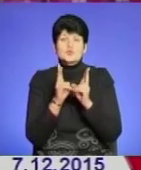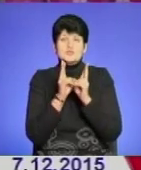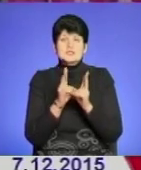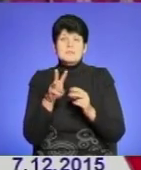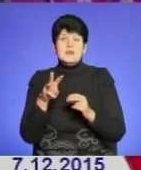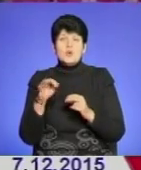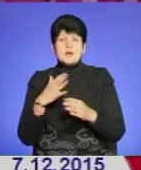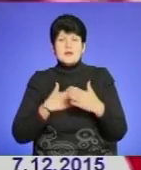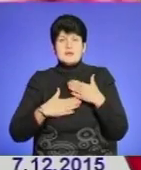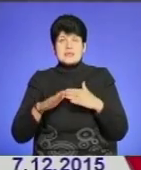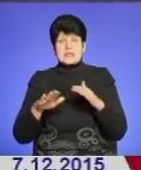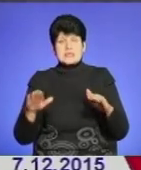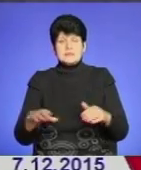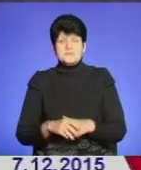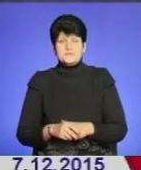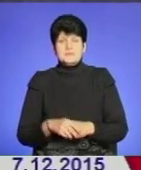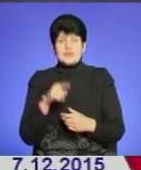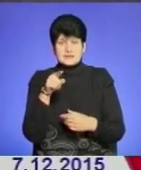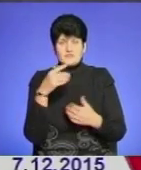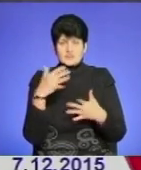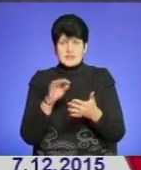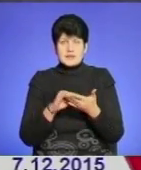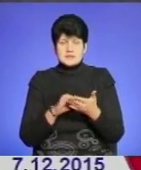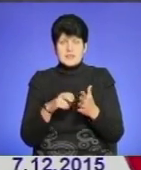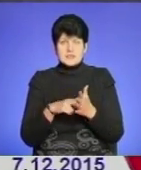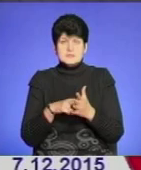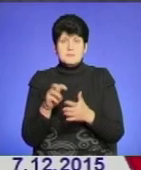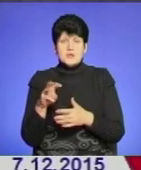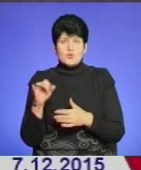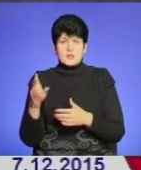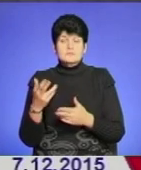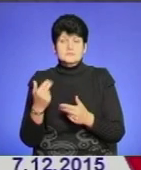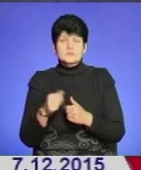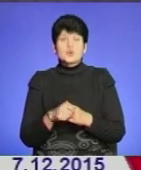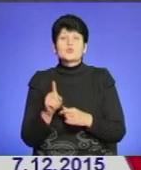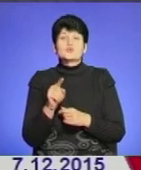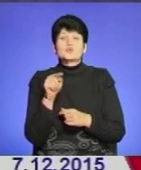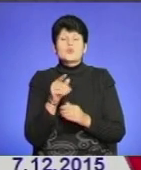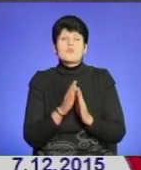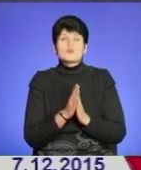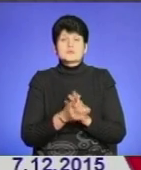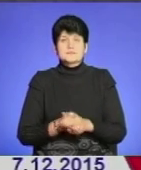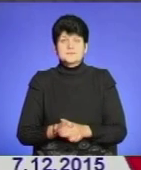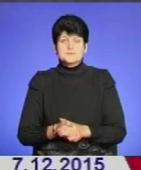радіють діти. Ти вже написала листа Миколаю цього року? Так. Що у нього попросили?